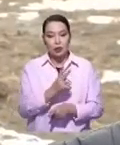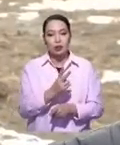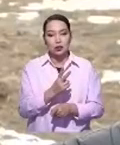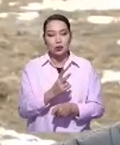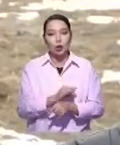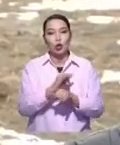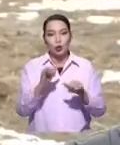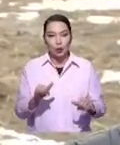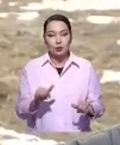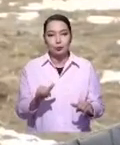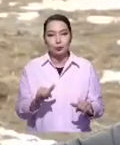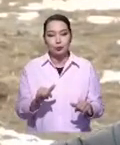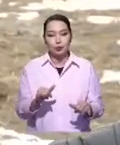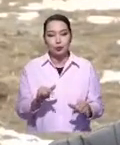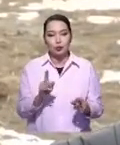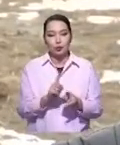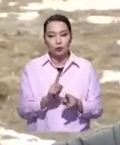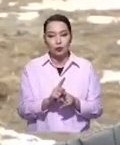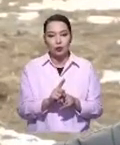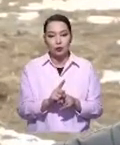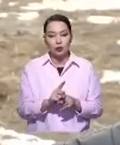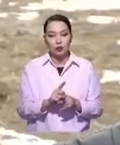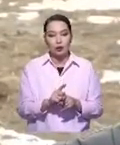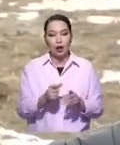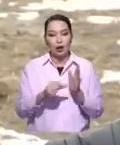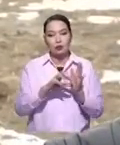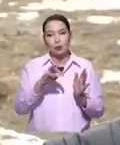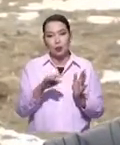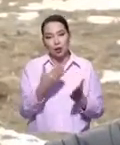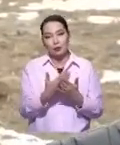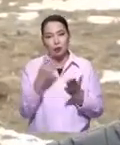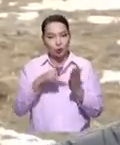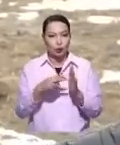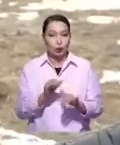ұлғайтып, 5-7, яғни 6 миллиардқа жуық теңгенің бөлінеді деген жоспарымыз бар.